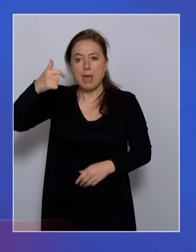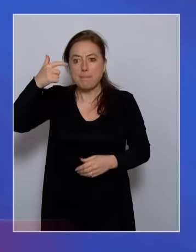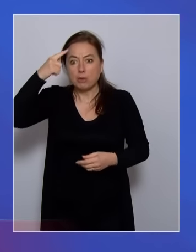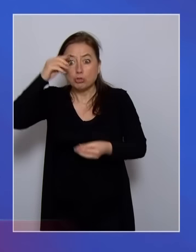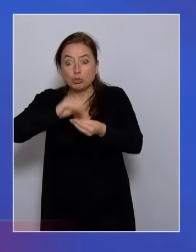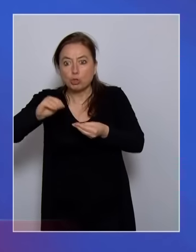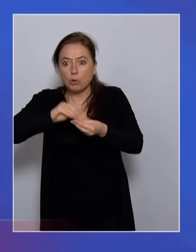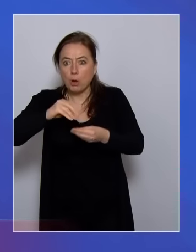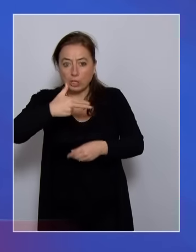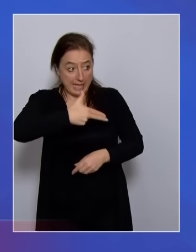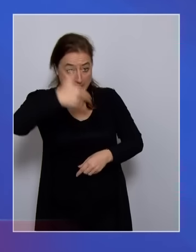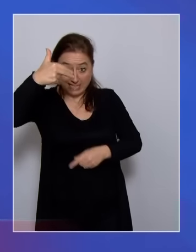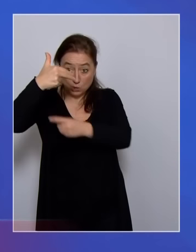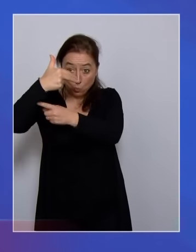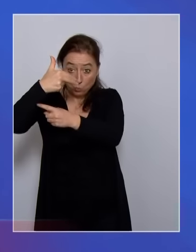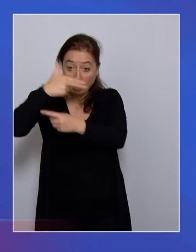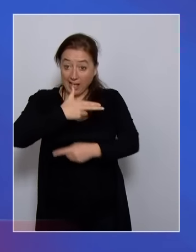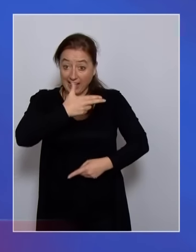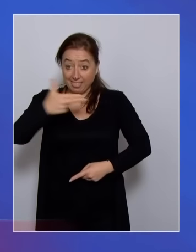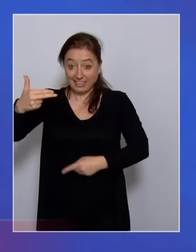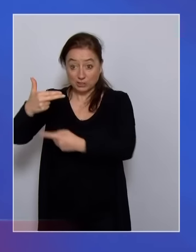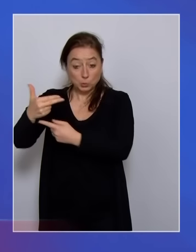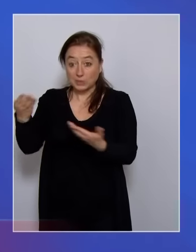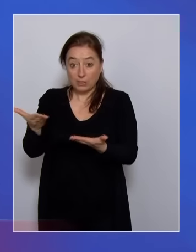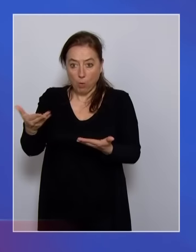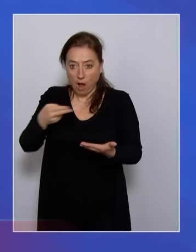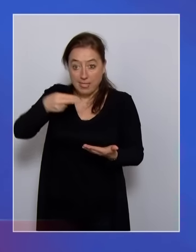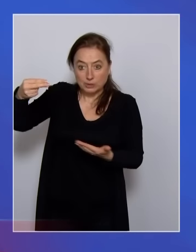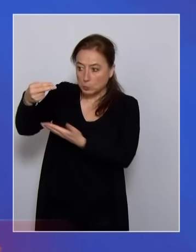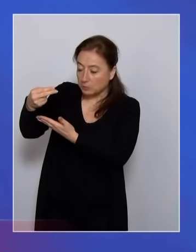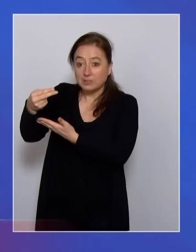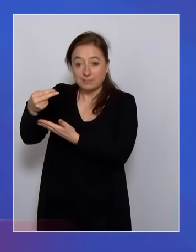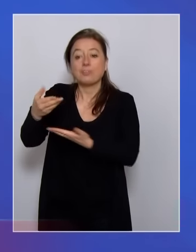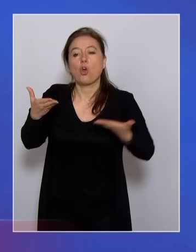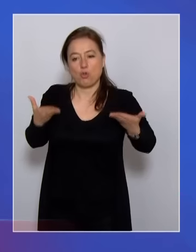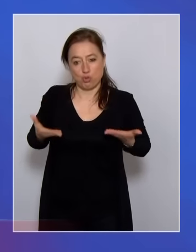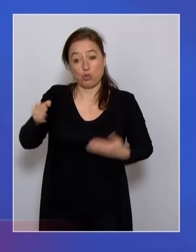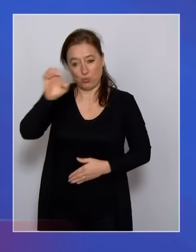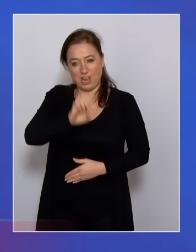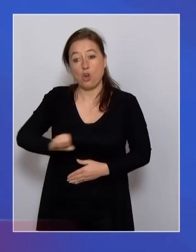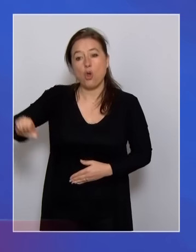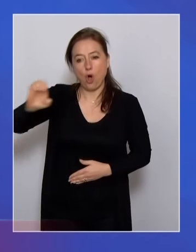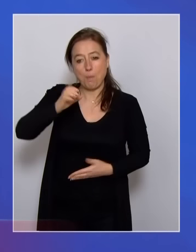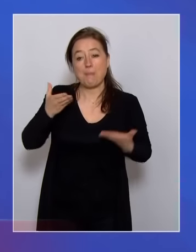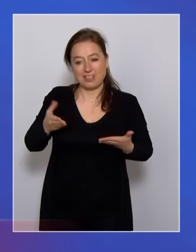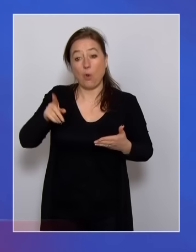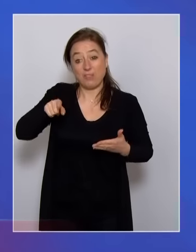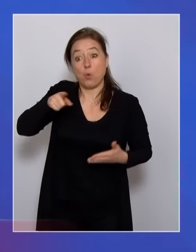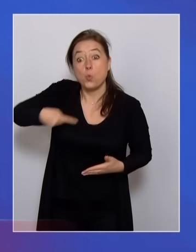de se demander ce qu'elle compte devenir à mes yeux parler de l'Europe et toujours parler de la France